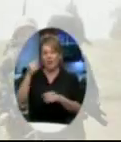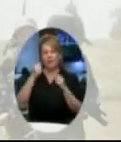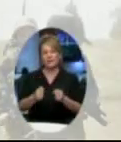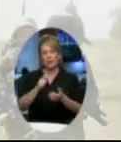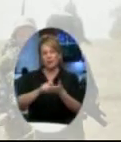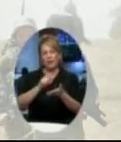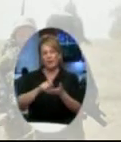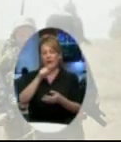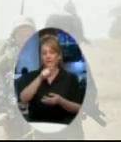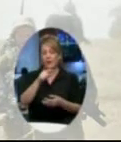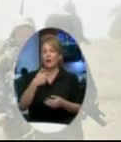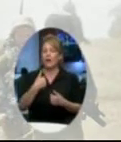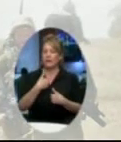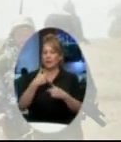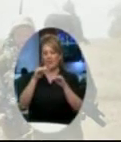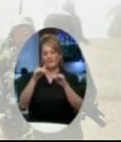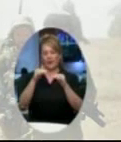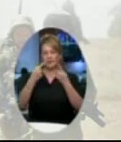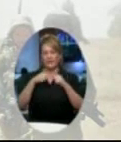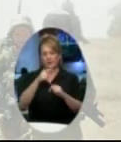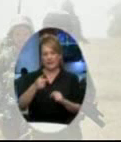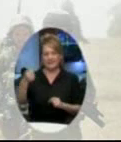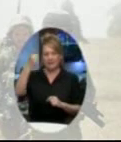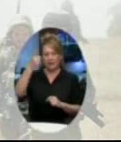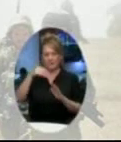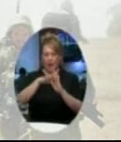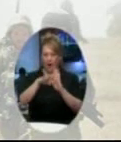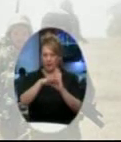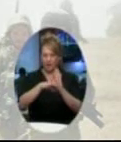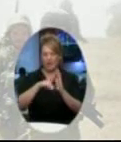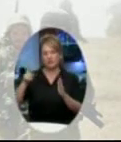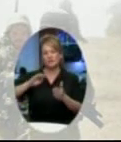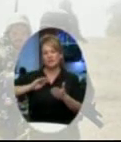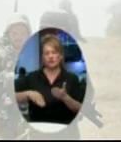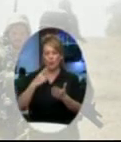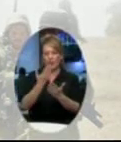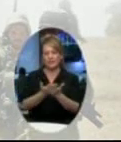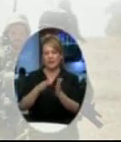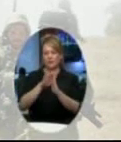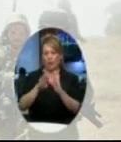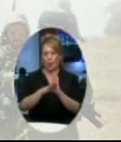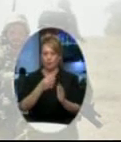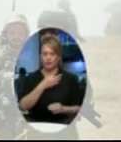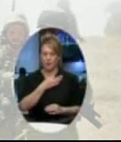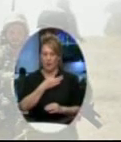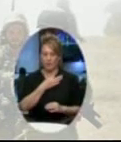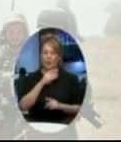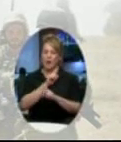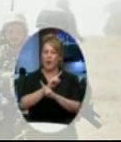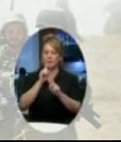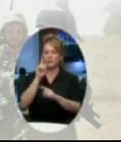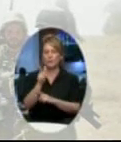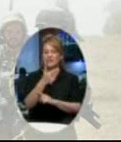הטוויטר שלו, אני מברך את ועדת השרים לענייני חקיקה על אישור הצעת החוק של ישראל ביתנו, לאסור צילום של